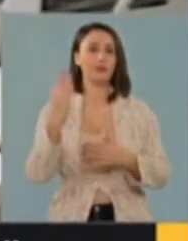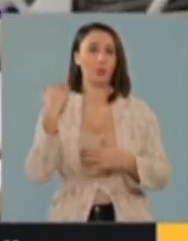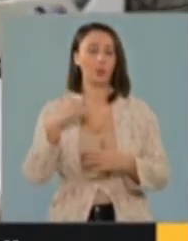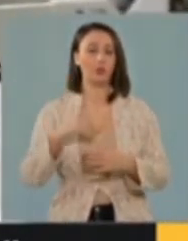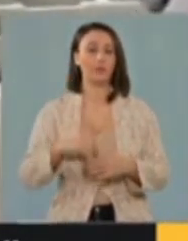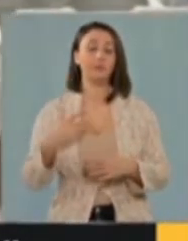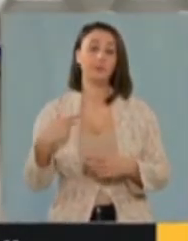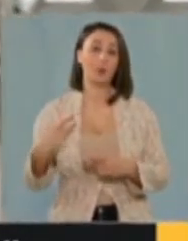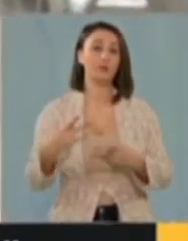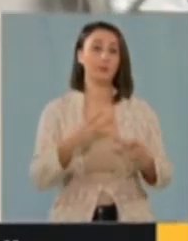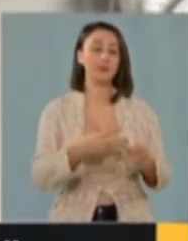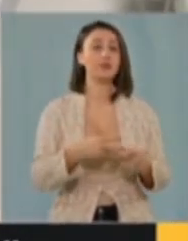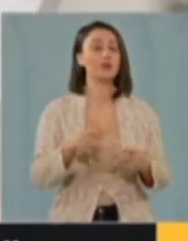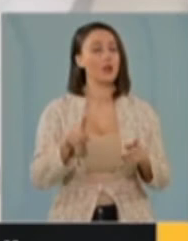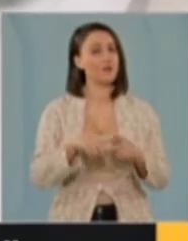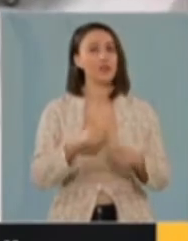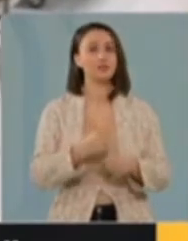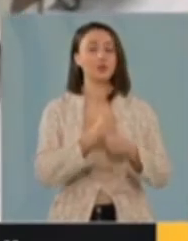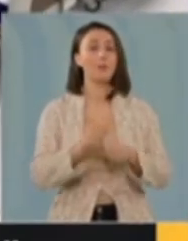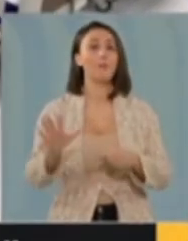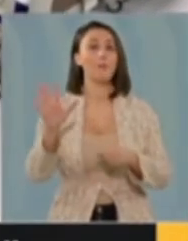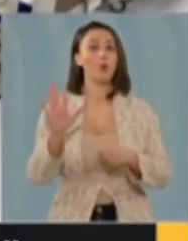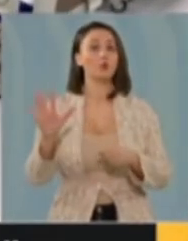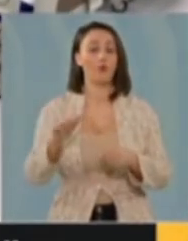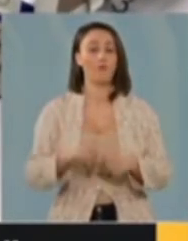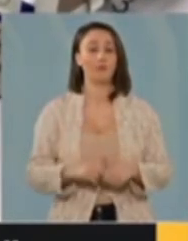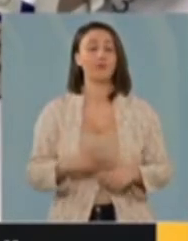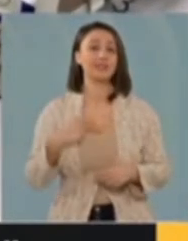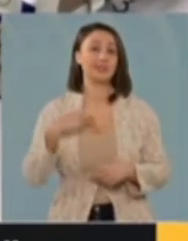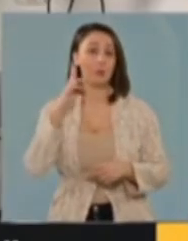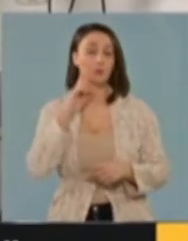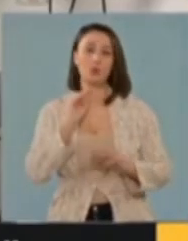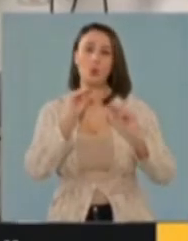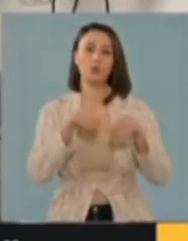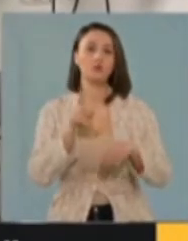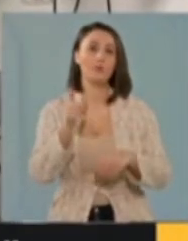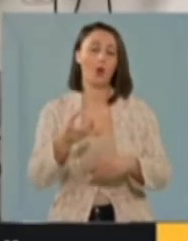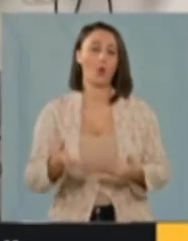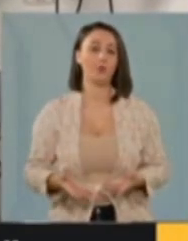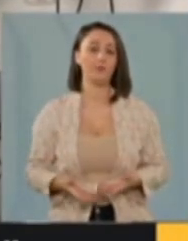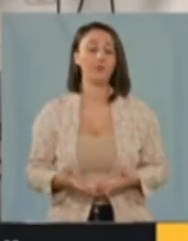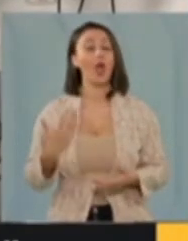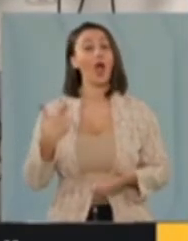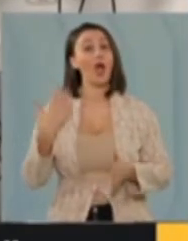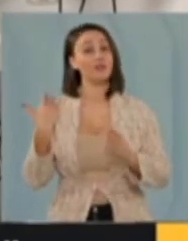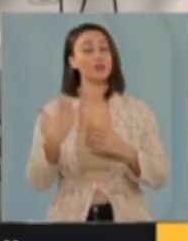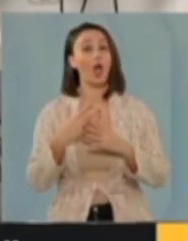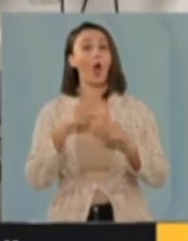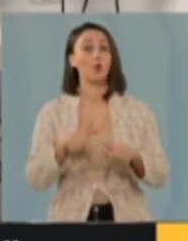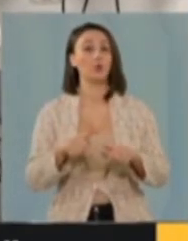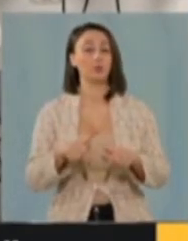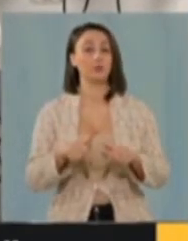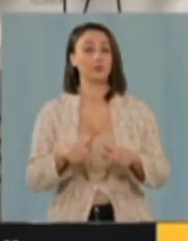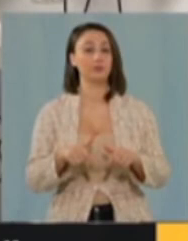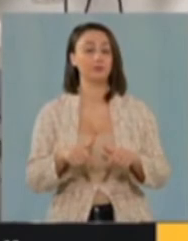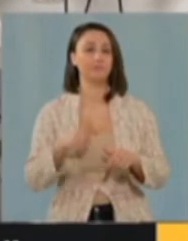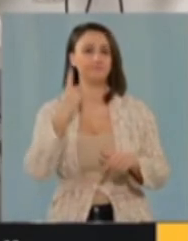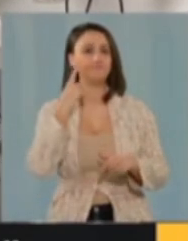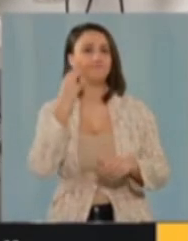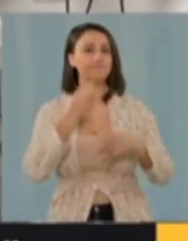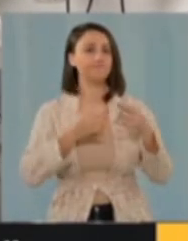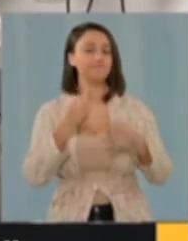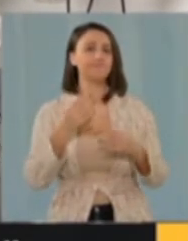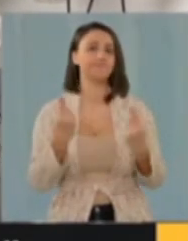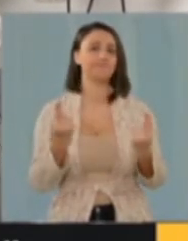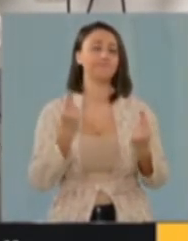ne-a sprijinit și Republica Moldova atunci, dar sperăm să nu ajungem acolo. Aveți cumva în momentul de față, domnule Cepoi, estimare,